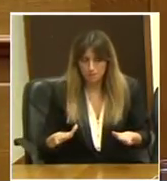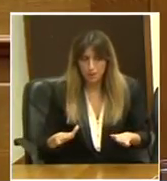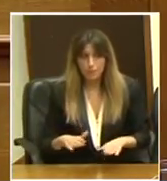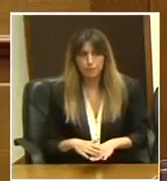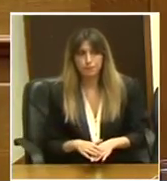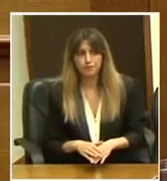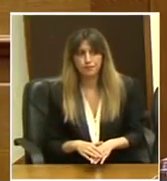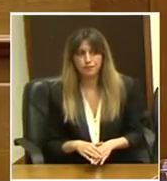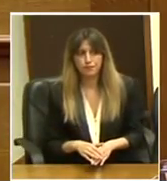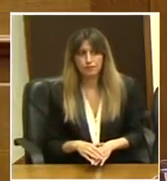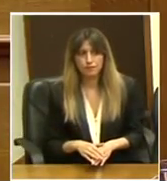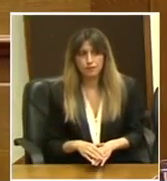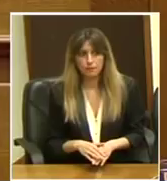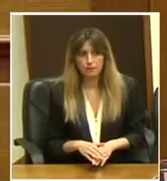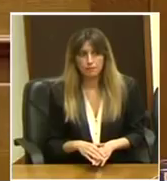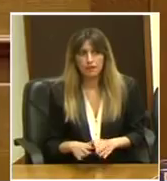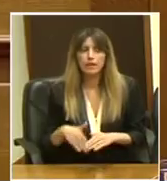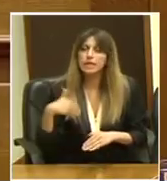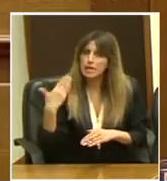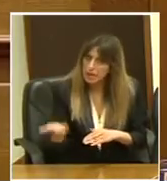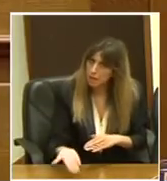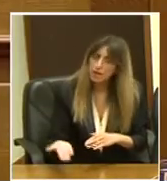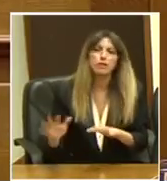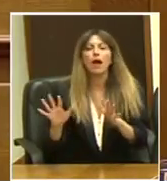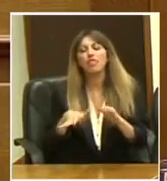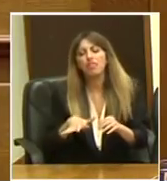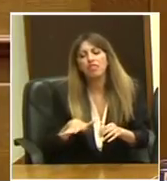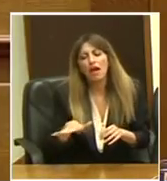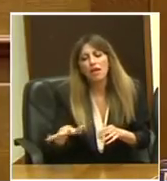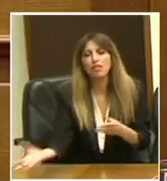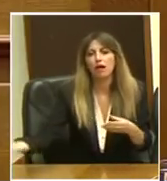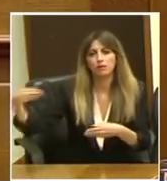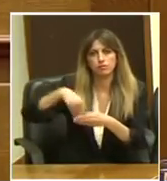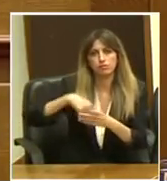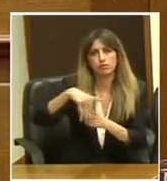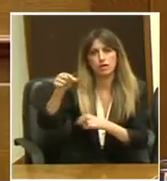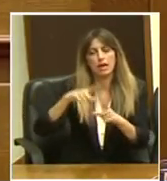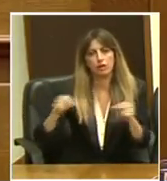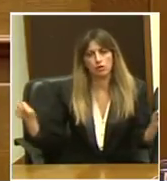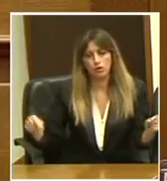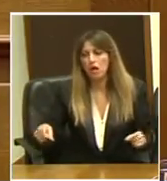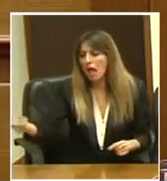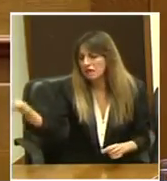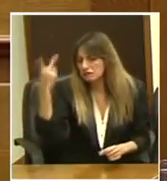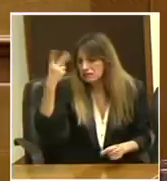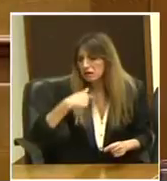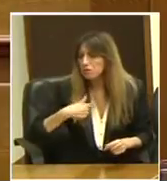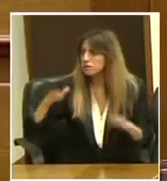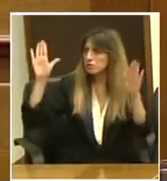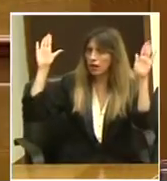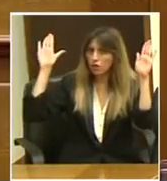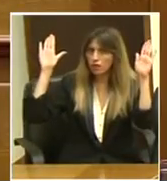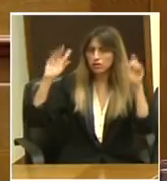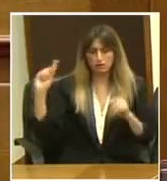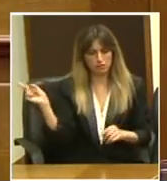θα πάρουν ένταξη. Δηλαδή, προσέξτε, λέτε εμείς ότι παραδεινόμαστε. Ουσιαστικά αυτοί κάνουν